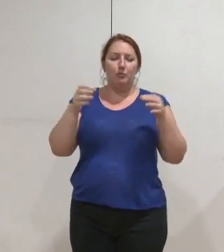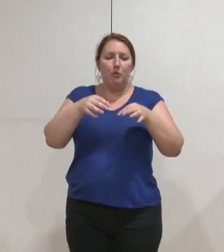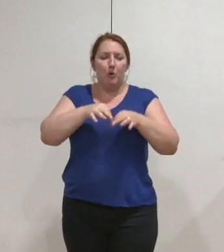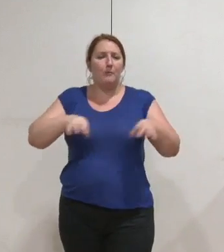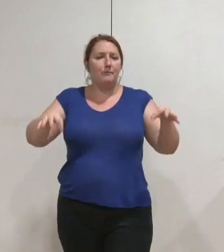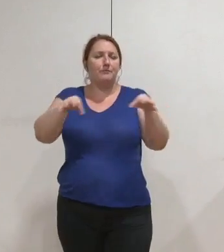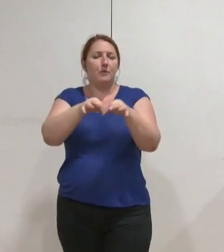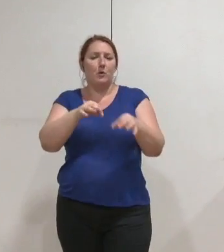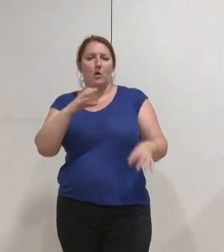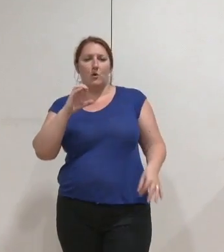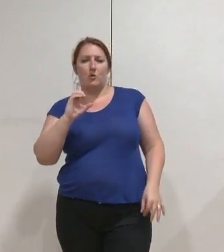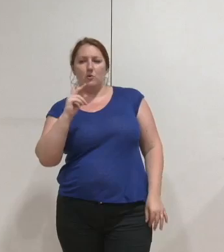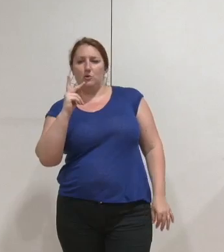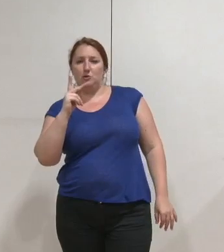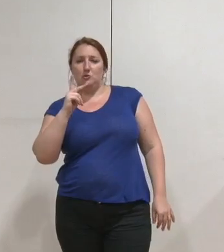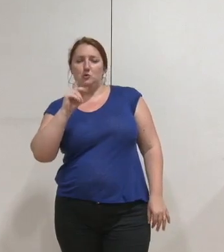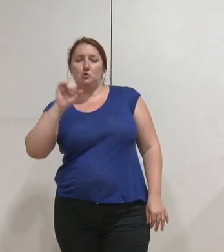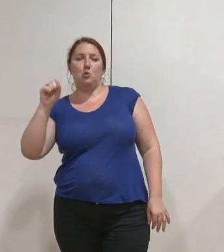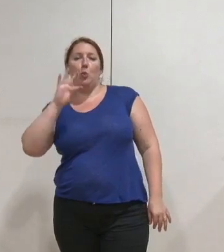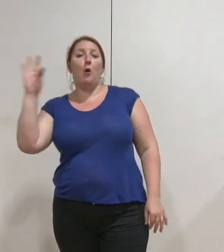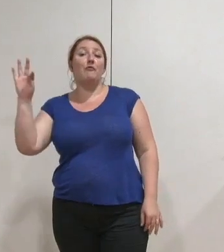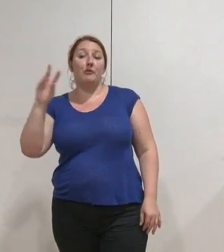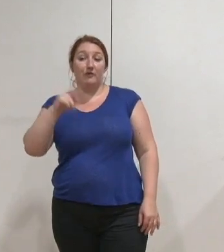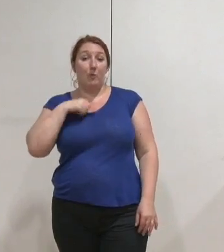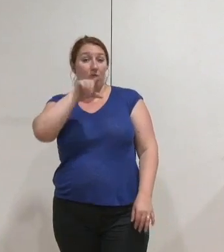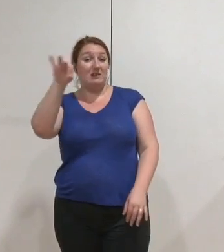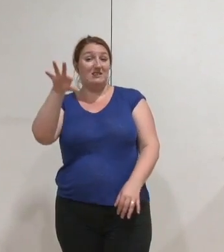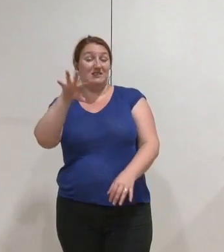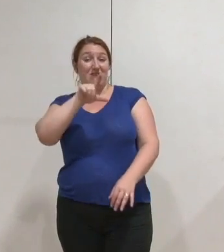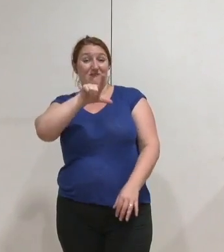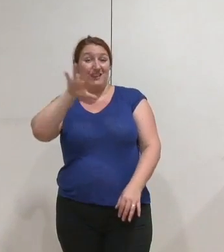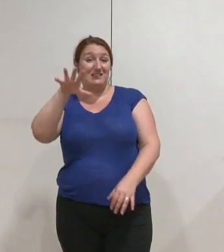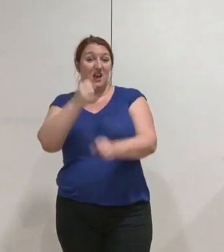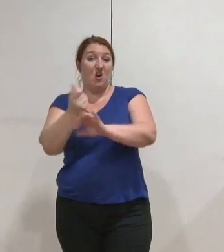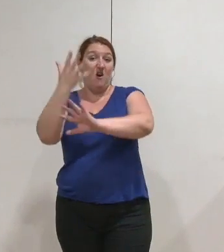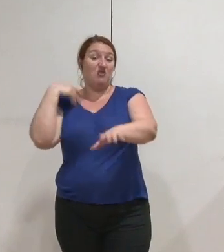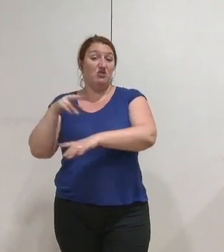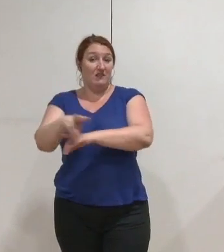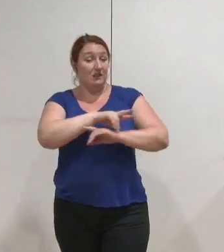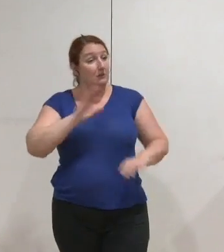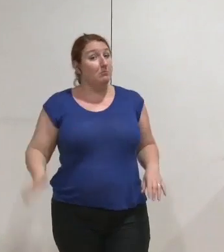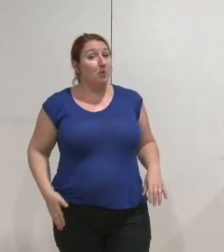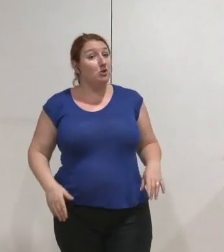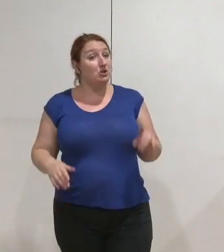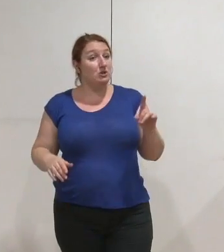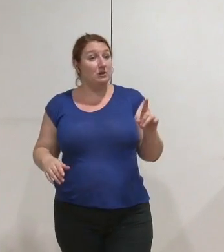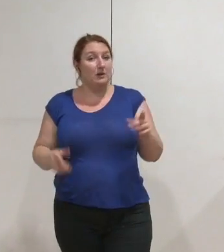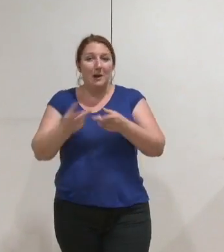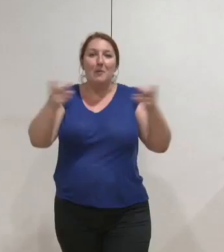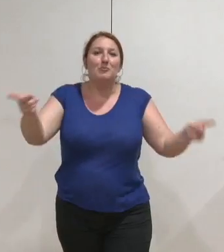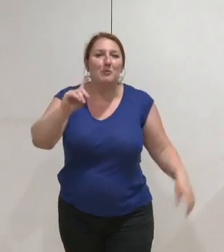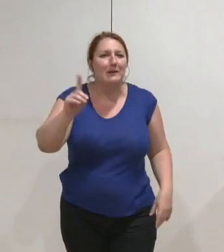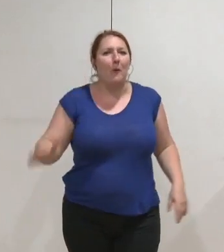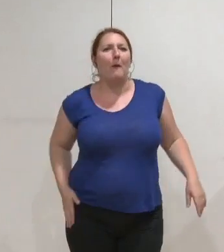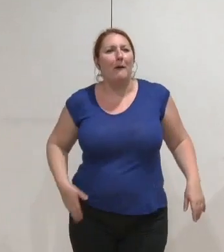plus de 25 ans sur mes deniers publics je vois que le voyage a duré 3 jours j'espère sur mes devv privés vous avez compris ce que je